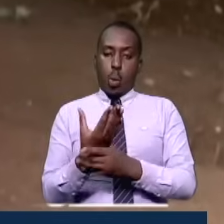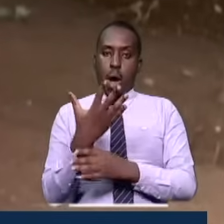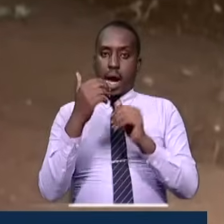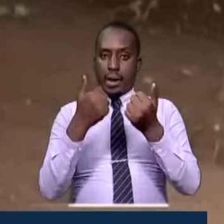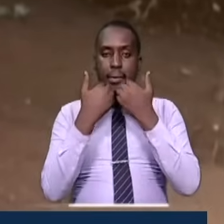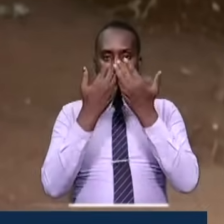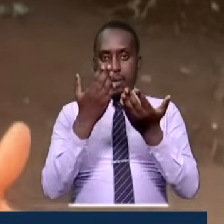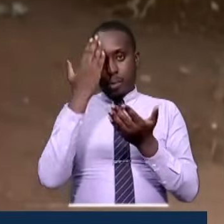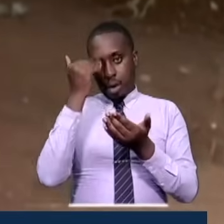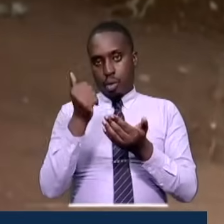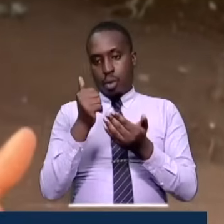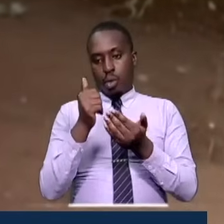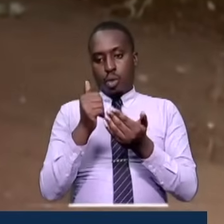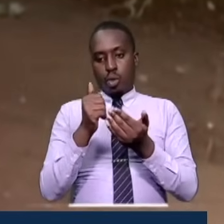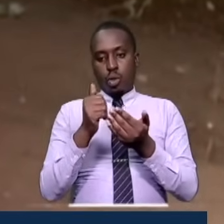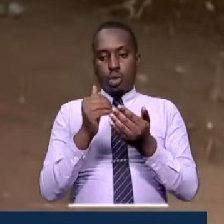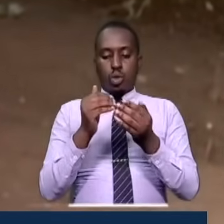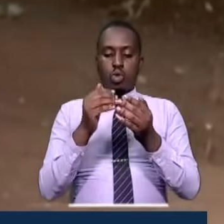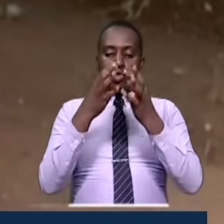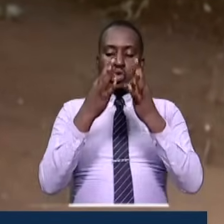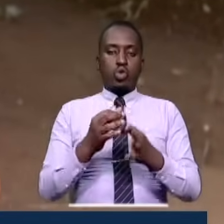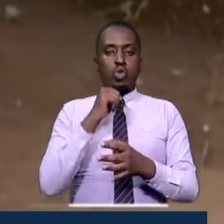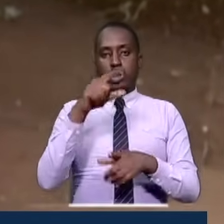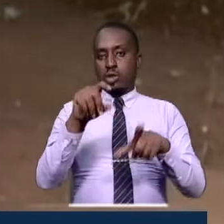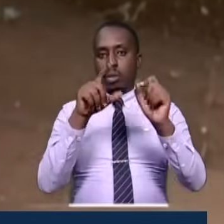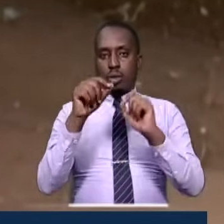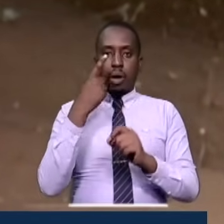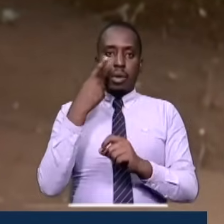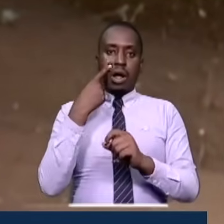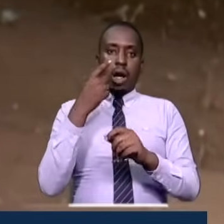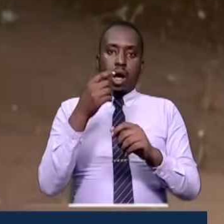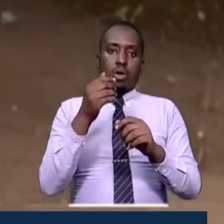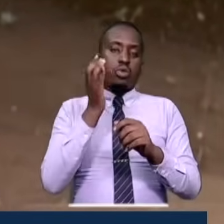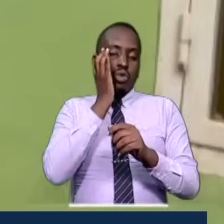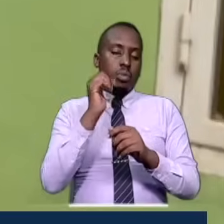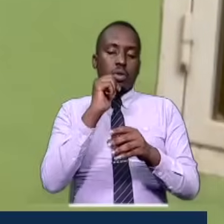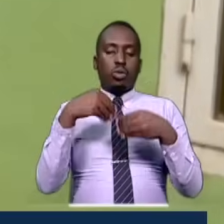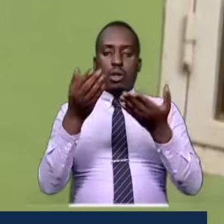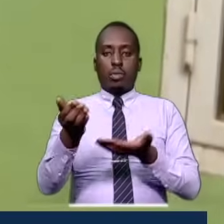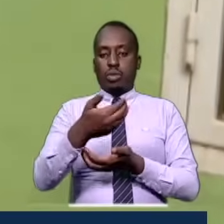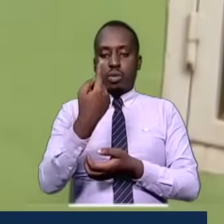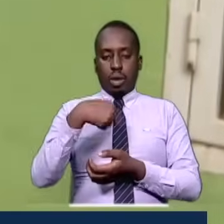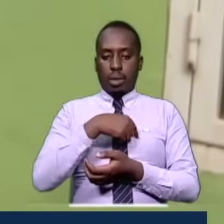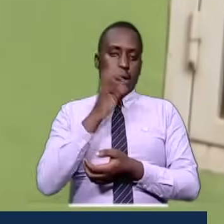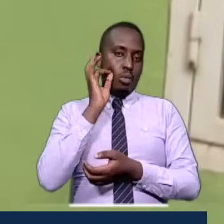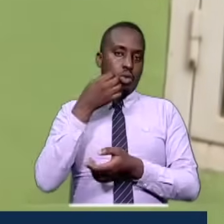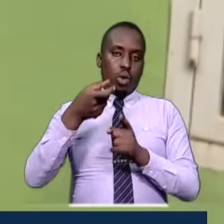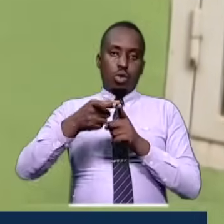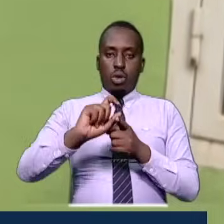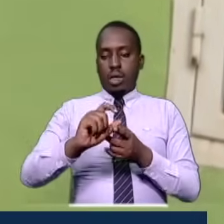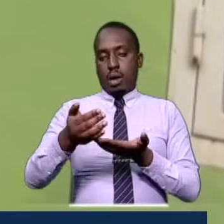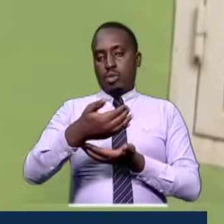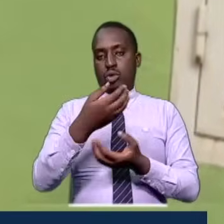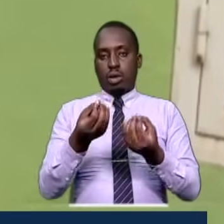nyine ari udushyimbo twari utuntu tutari ndobanure ugasanga ari udushyimbo tudatanga umusaruro twe ntabwo imbuto y'inyongera